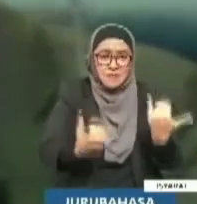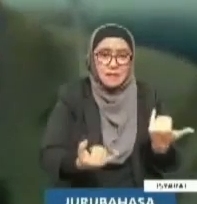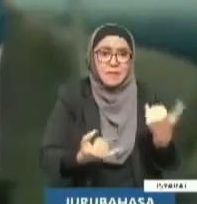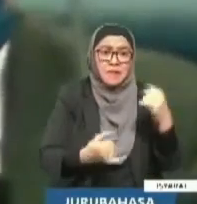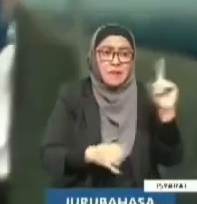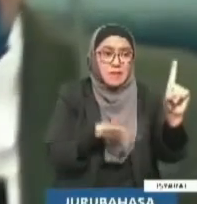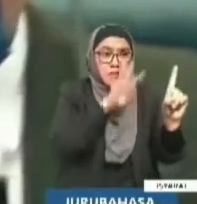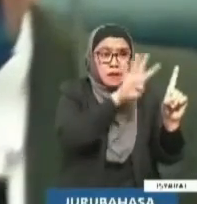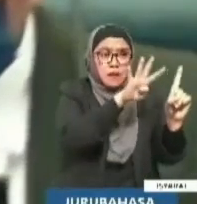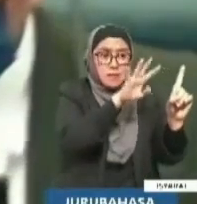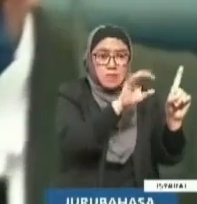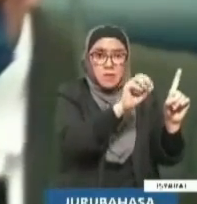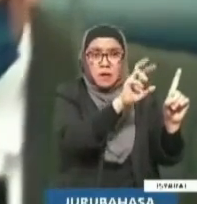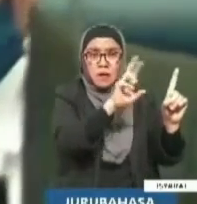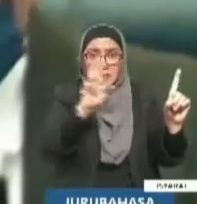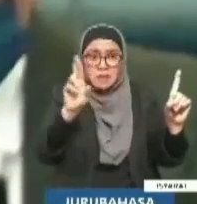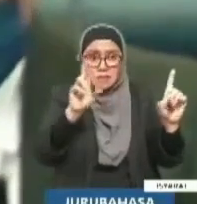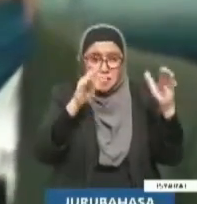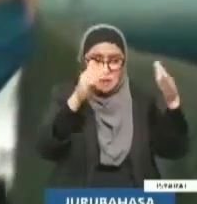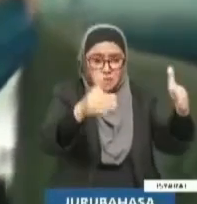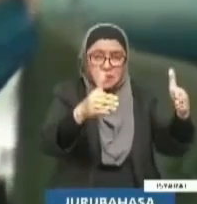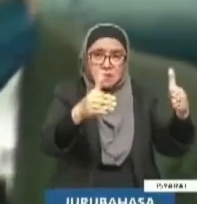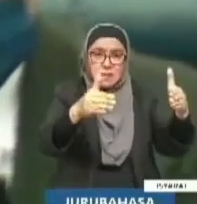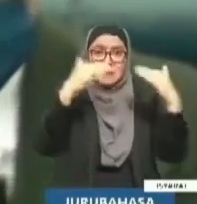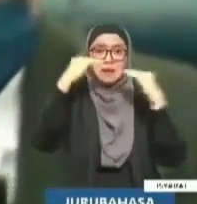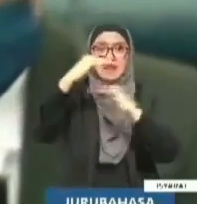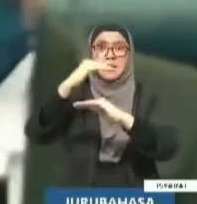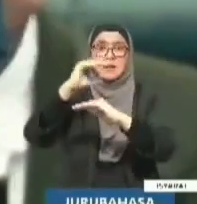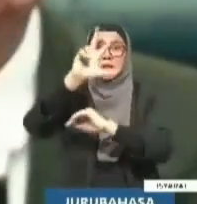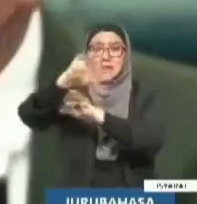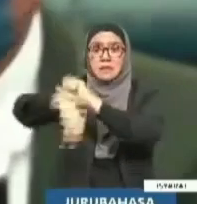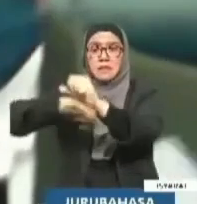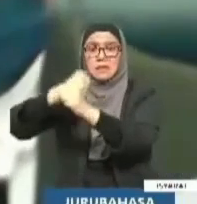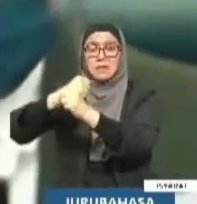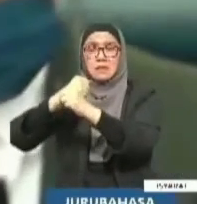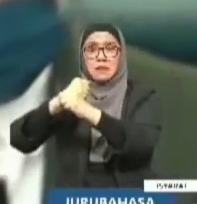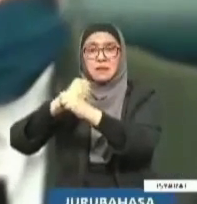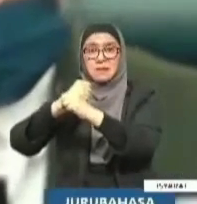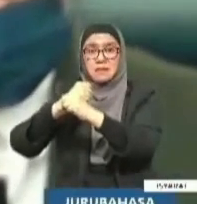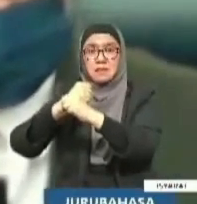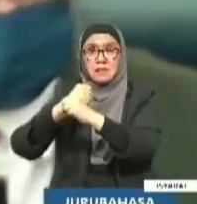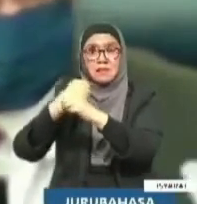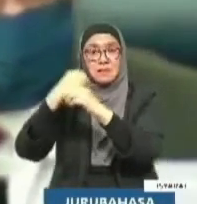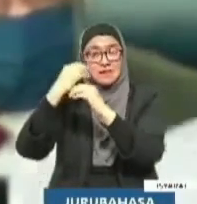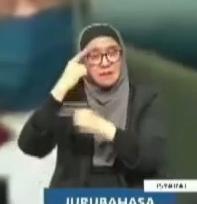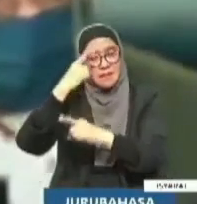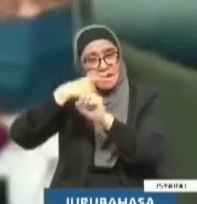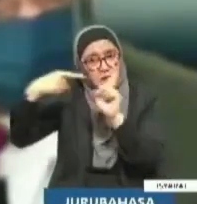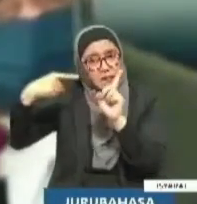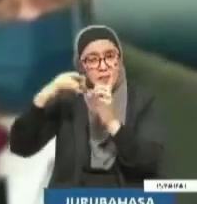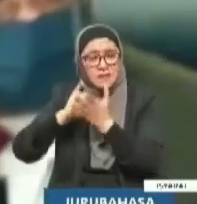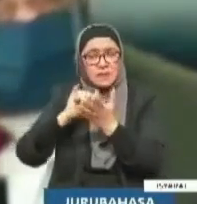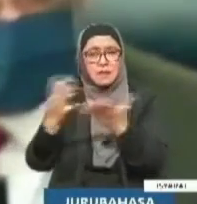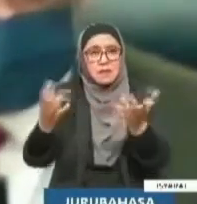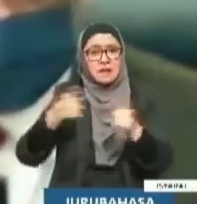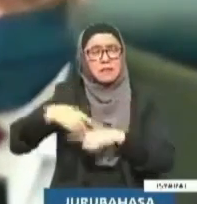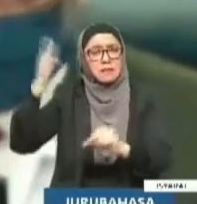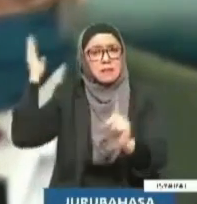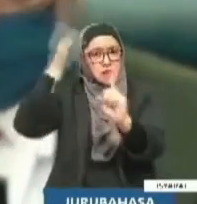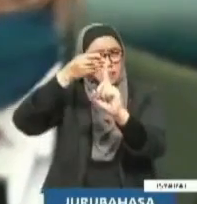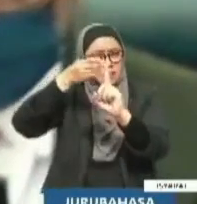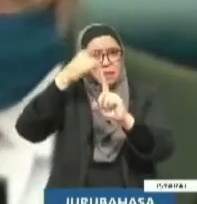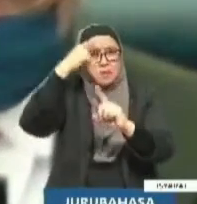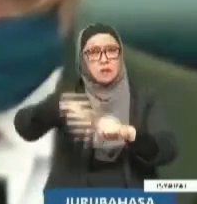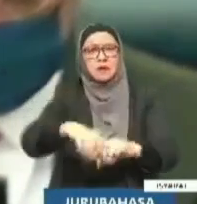140,000 semuanya. Maka dalam tempoh 3 tahun setengah kita nak keluarkan mereka semua melalui program-program untuk tambah